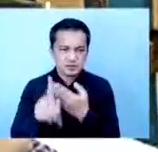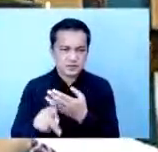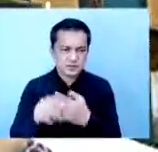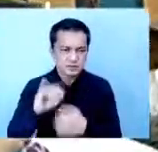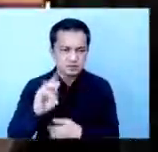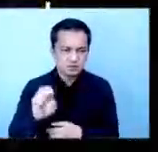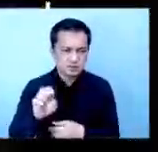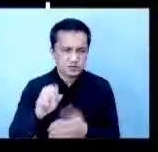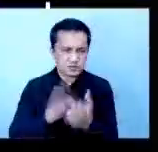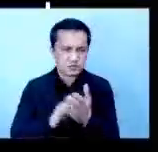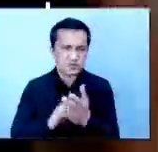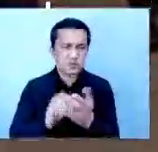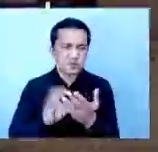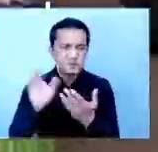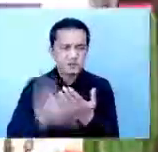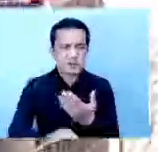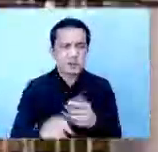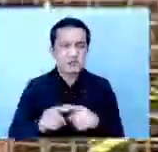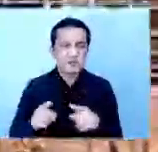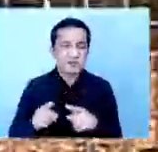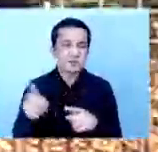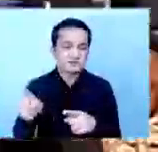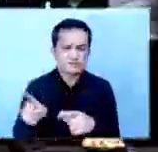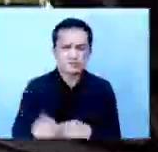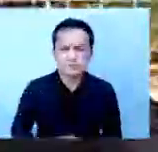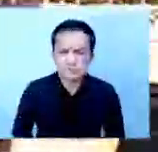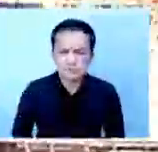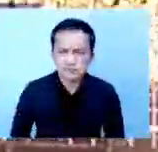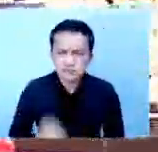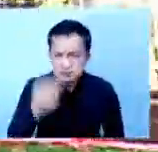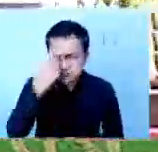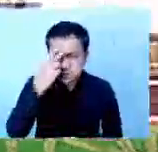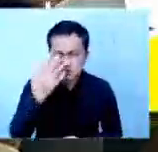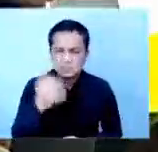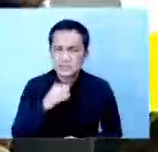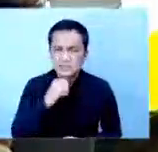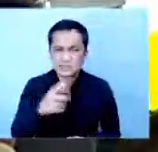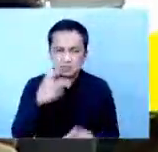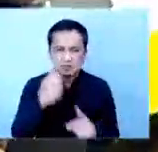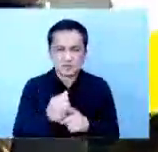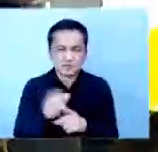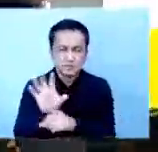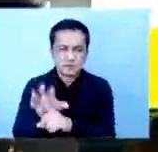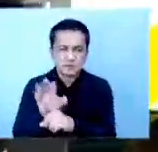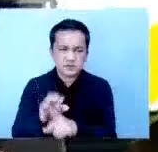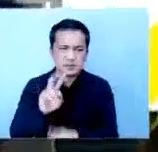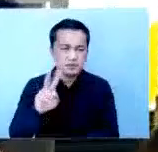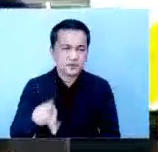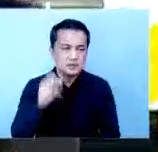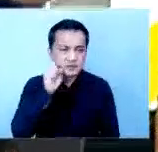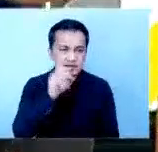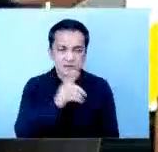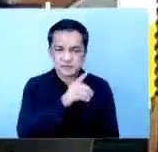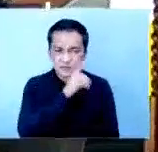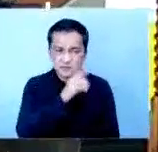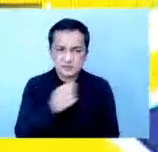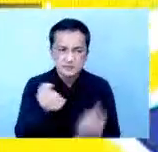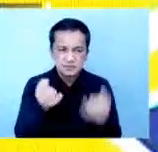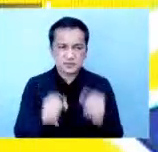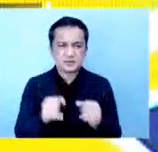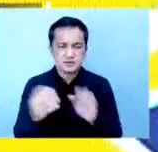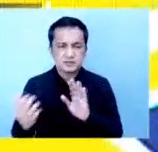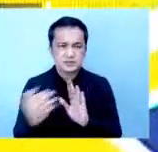school calendar. Pero nakakapagtaka rin daw na hindi nakaapekto sa popularidad ni VP Sara ang mga isyong kinaharap